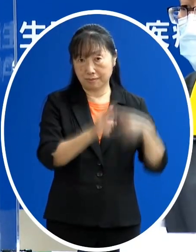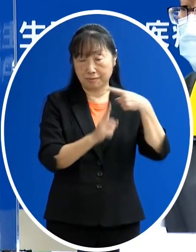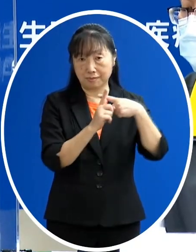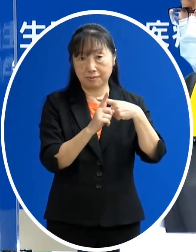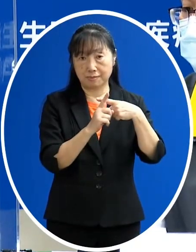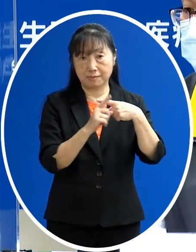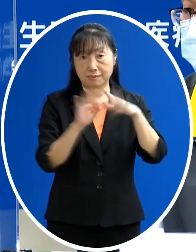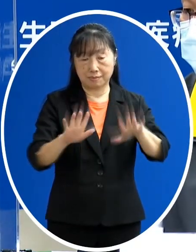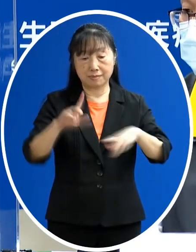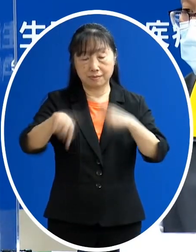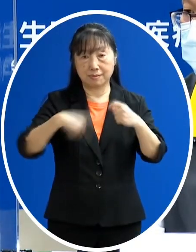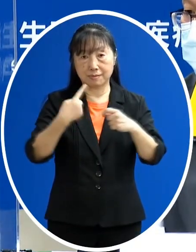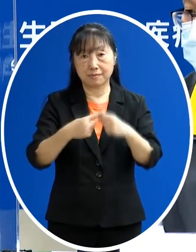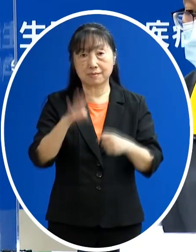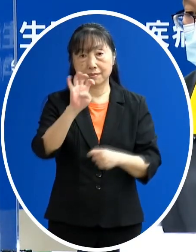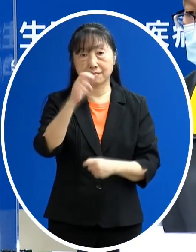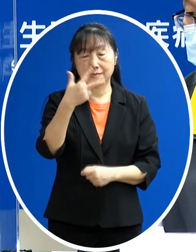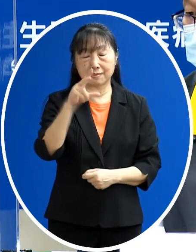是今年